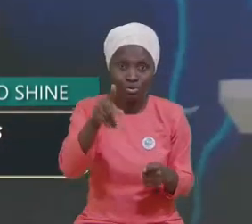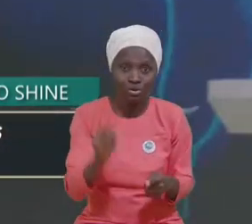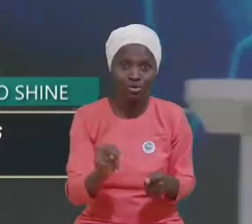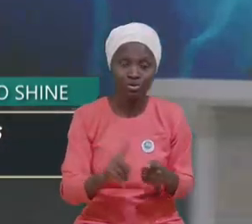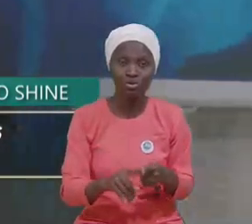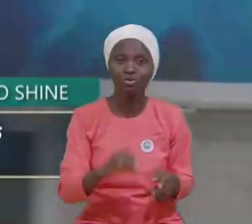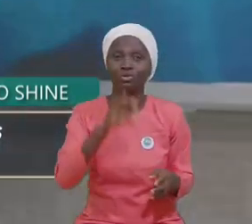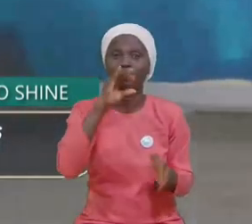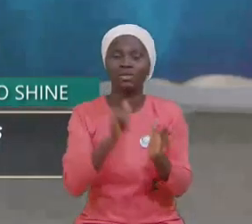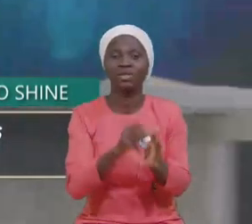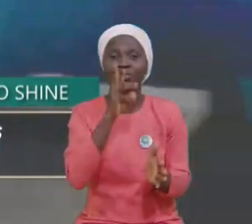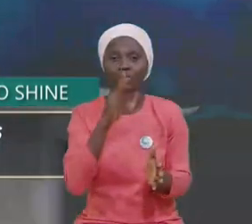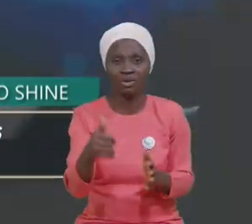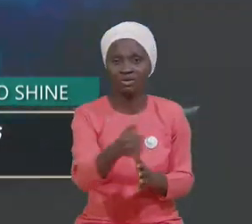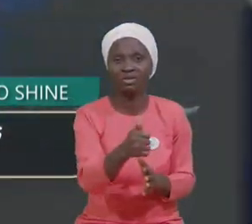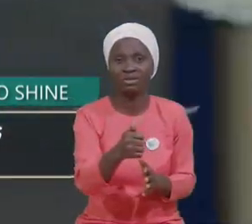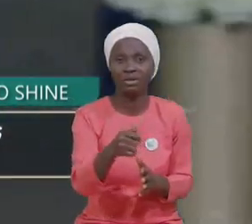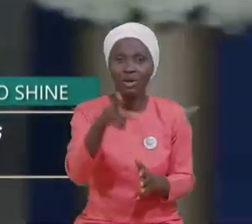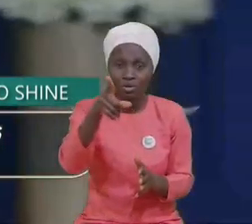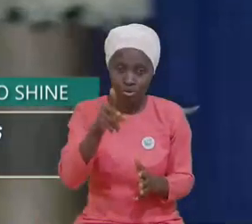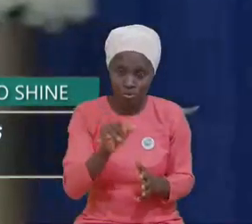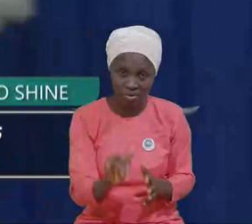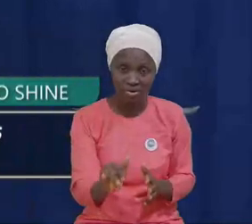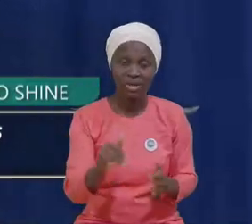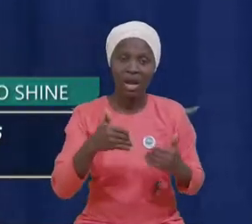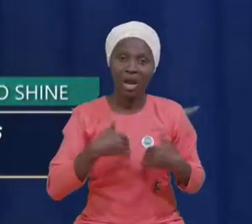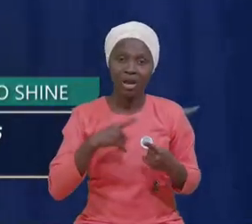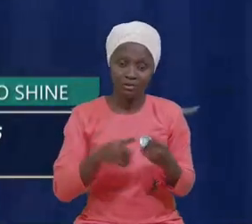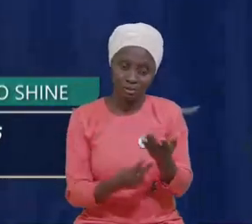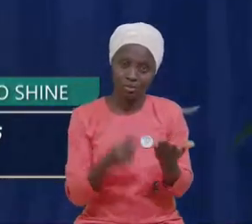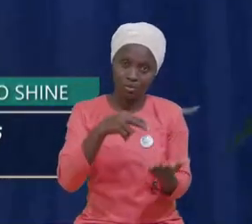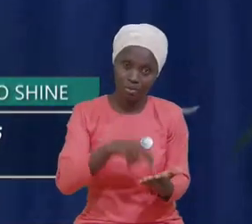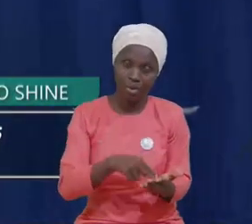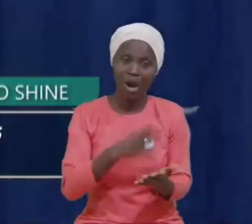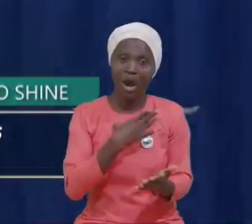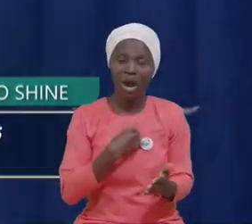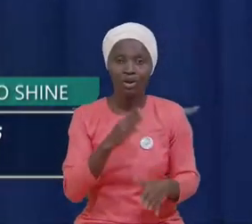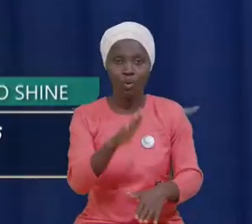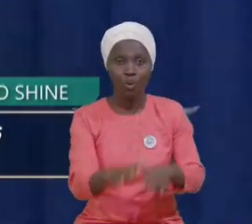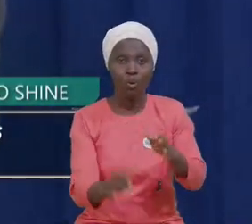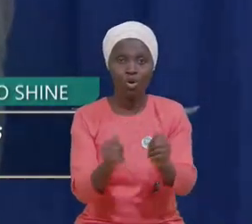Tu dois te lever toi-même et marcher avec tes pieds.